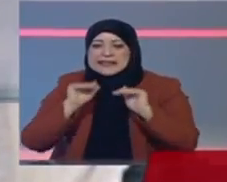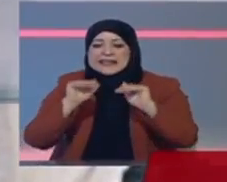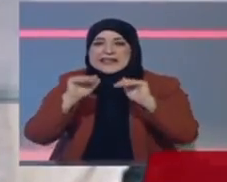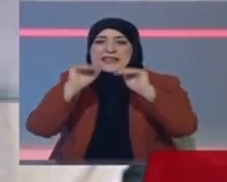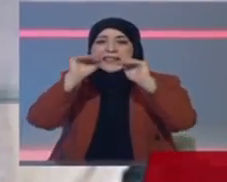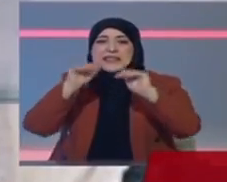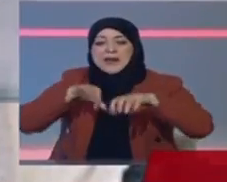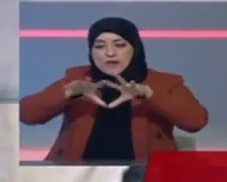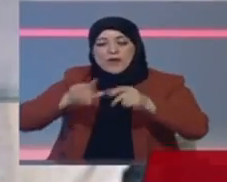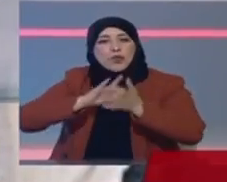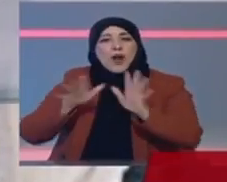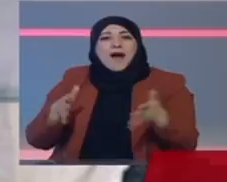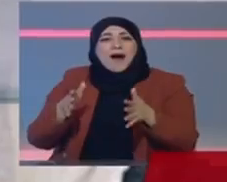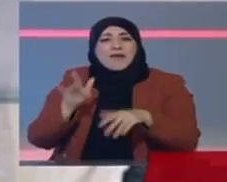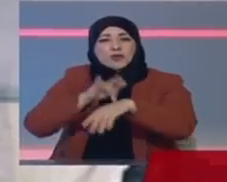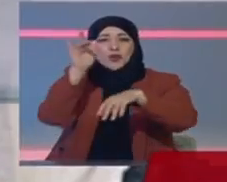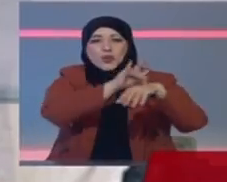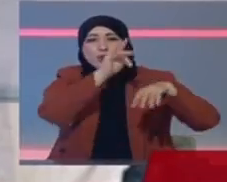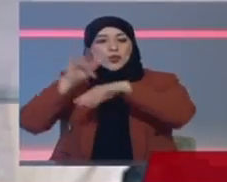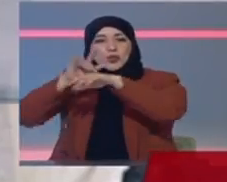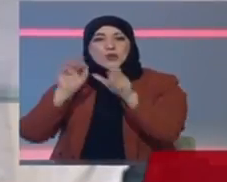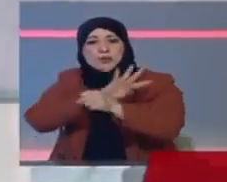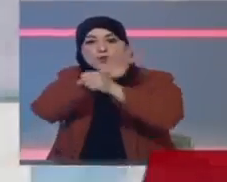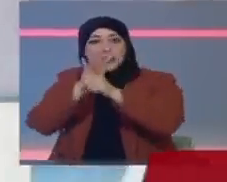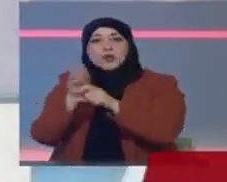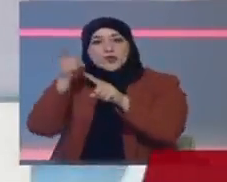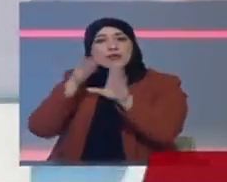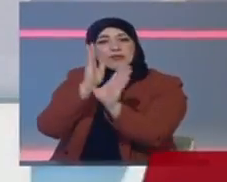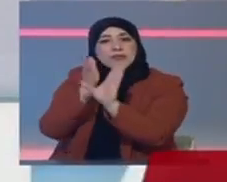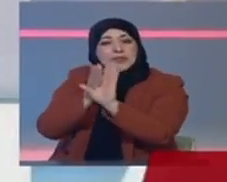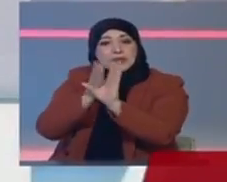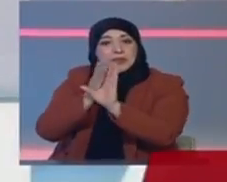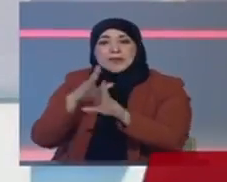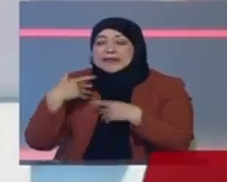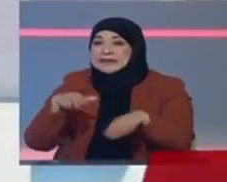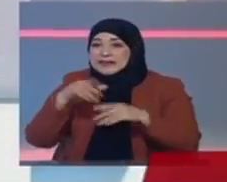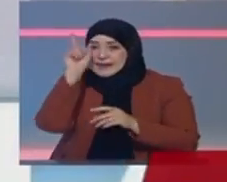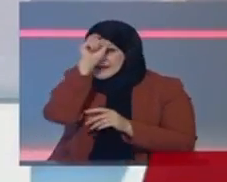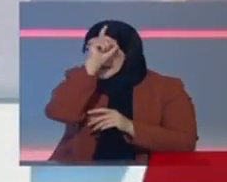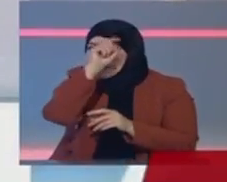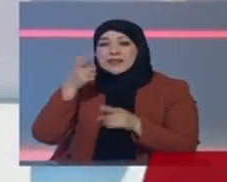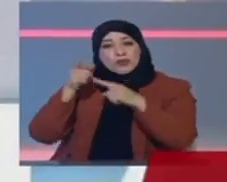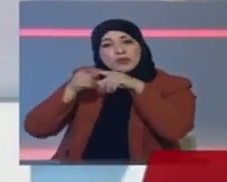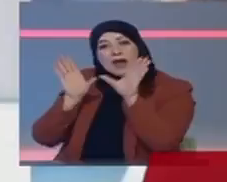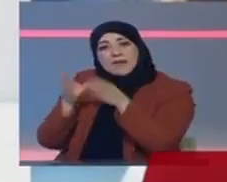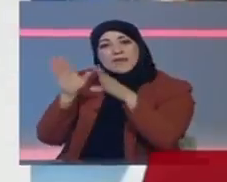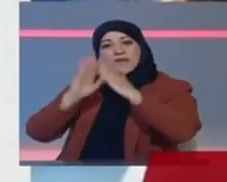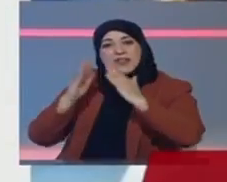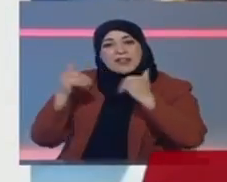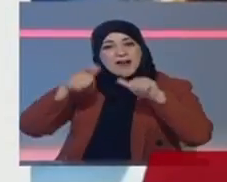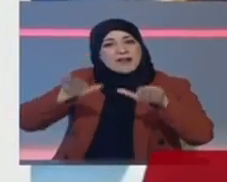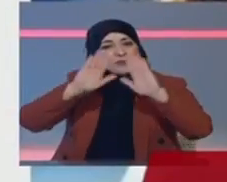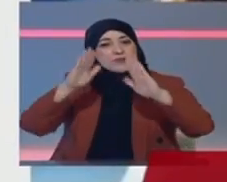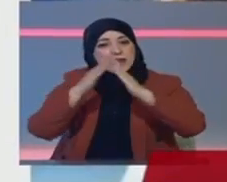عن الخوف من العدوى ويزداد الضغط النفسي بفعل اجراءات الوقايه متمثله في الحجر المنزلي وتغير بعض السلوكيات